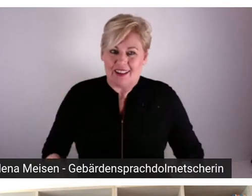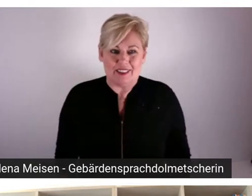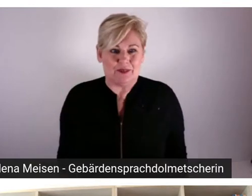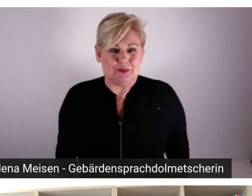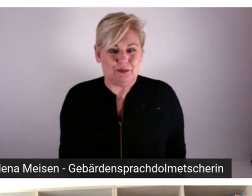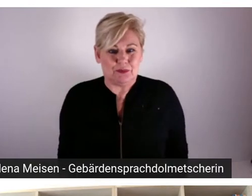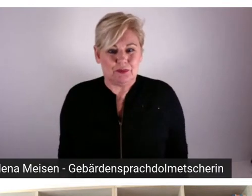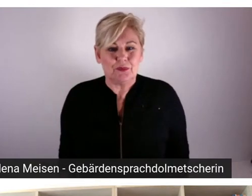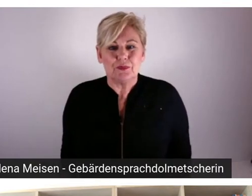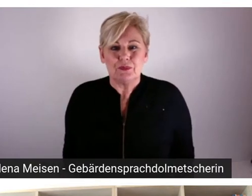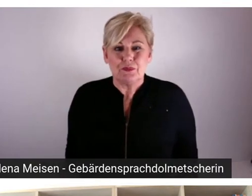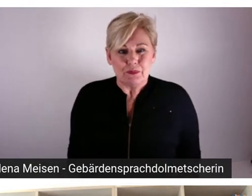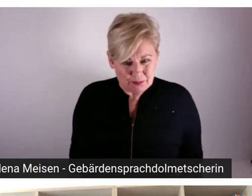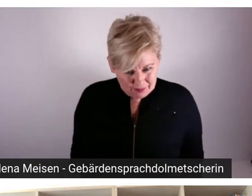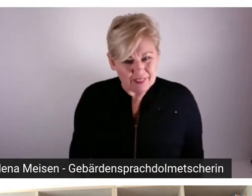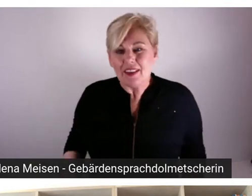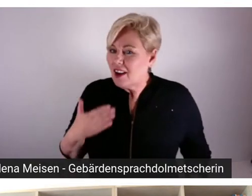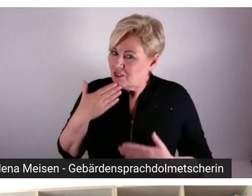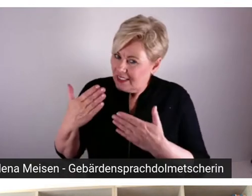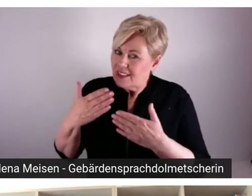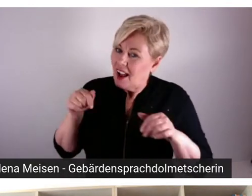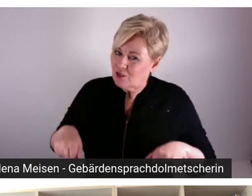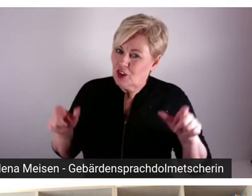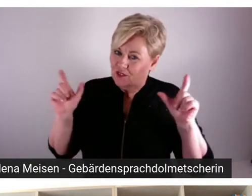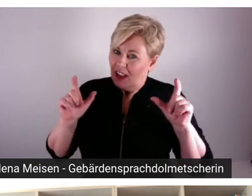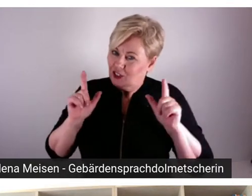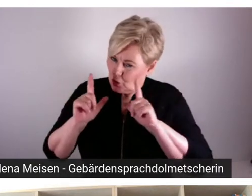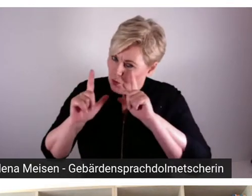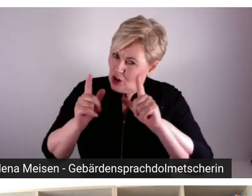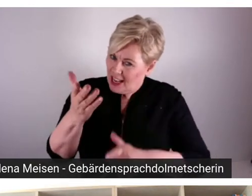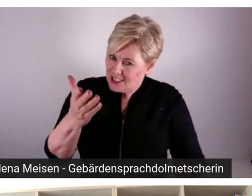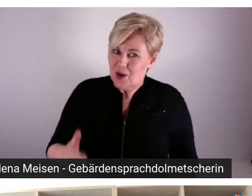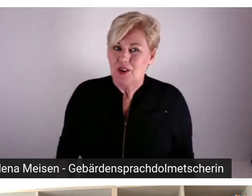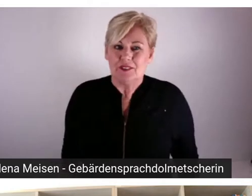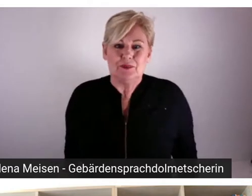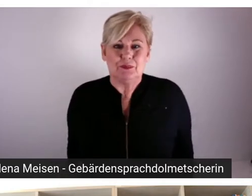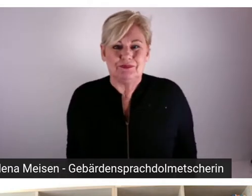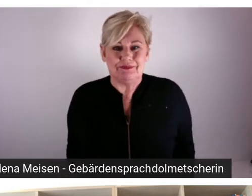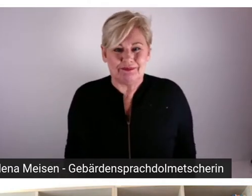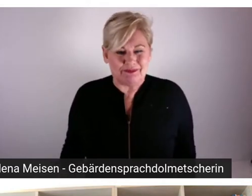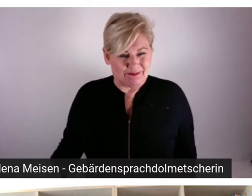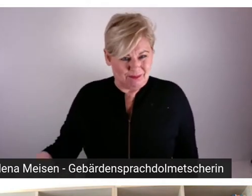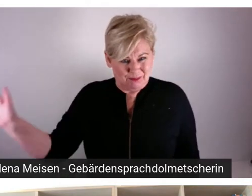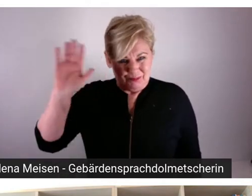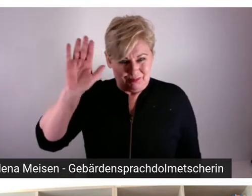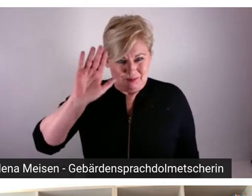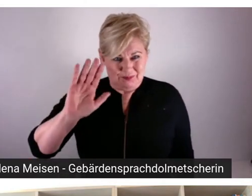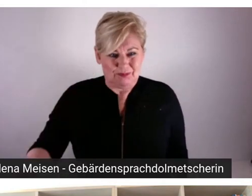Vielen Dank Ihnen auch für die Veranstaltung und Moderation. Danke.